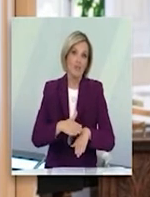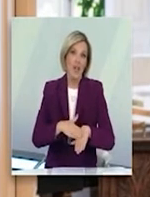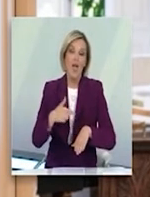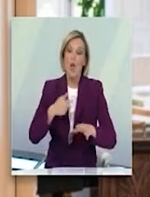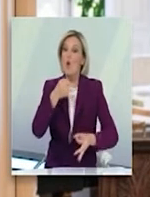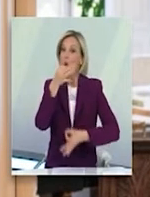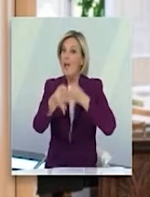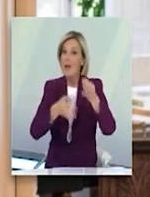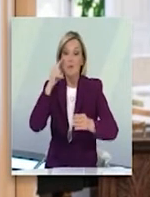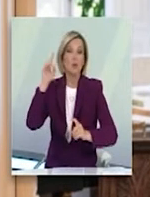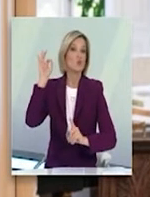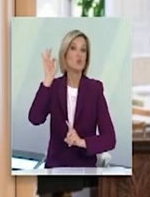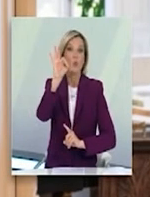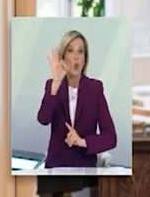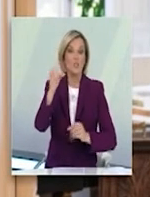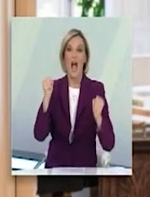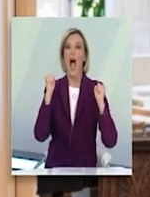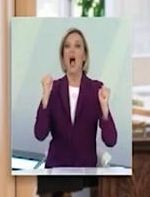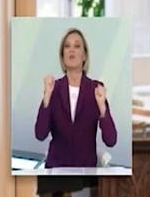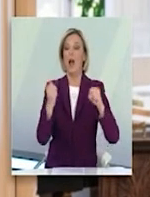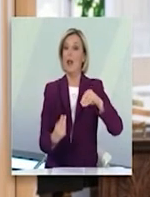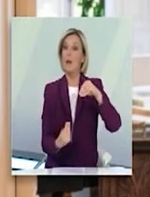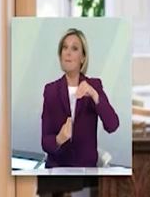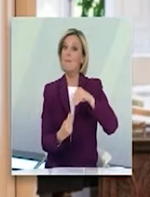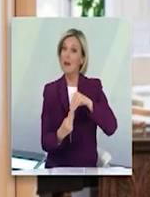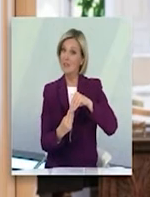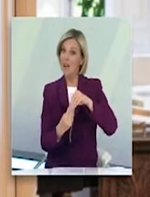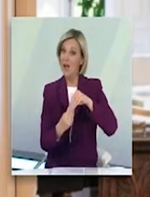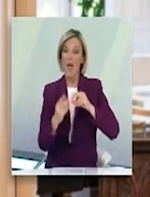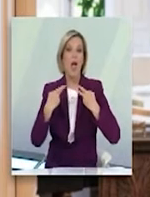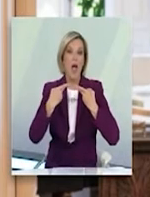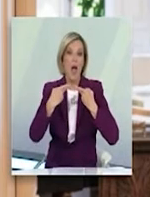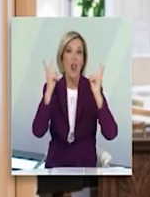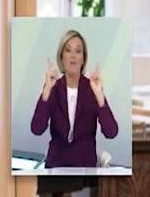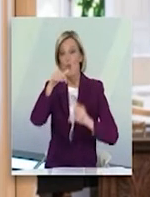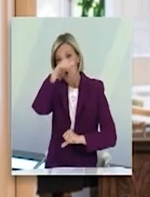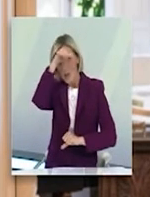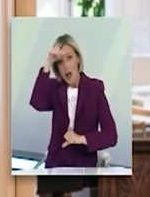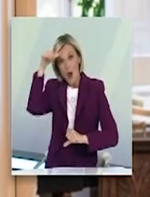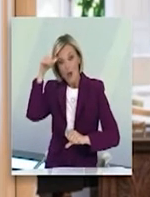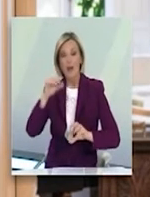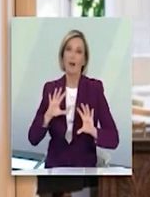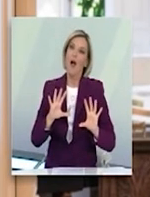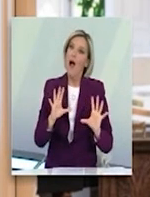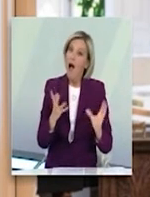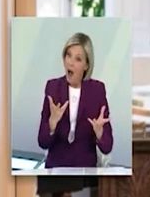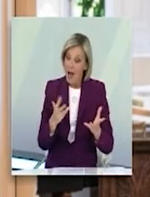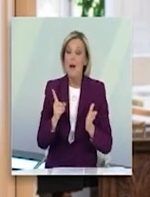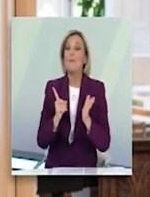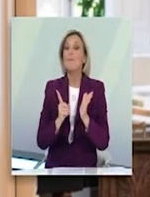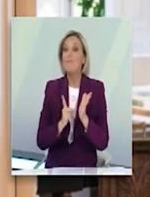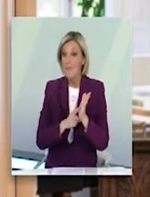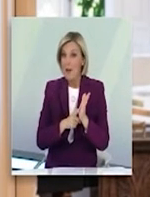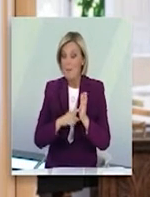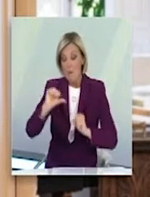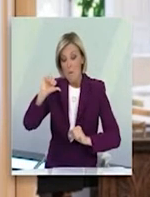ότι στόχος μας είναι ένα ασφαλές Πάσχα και ένα ελεύθερο καλοκαίρι. Όμως το πρώτο δεν γίνεται να υπονομεύσει το